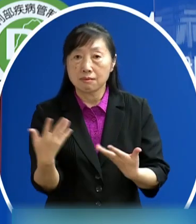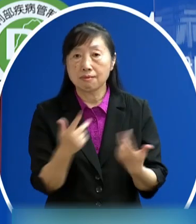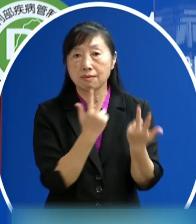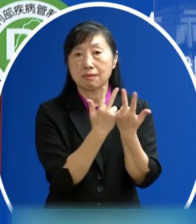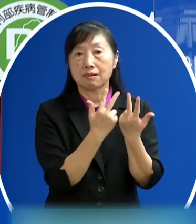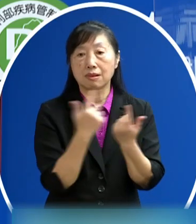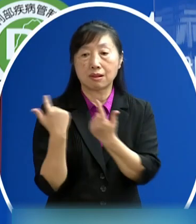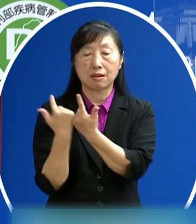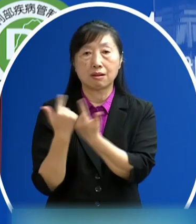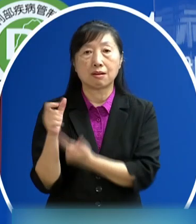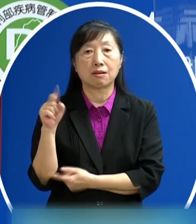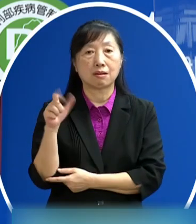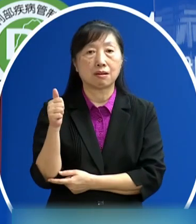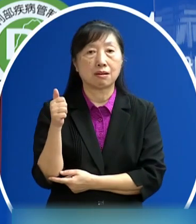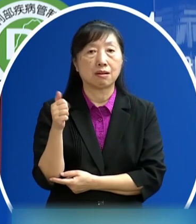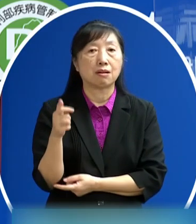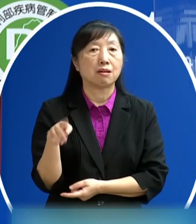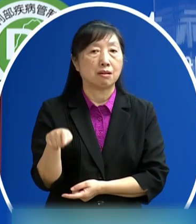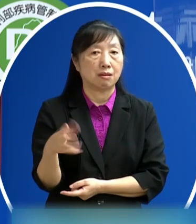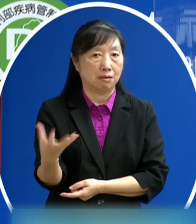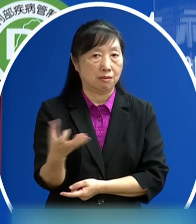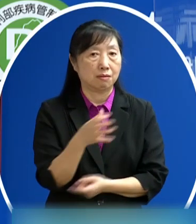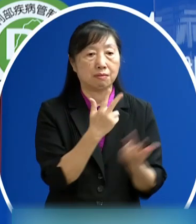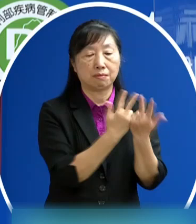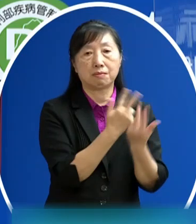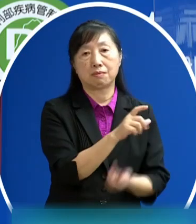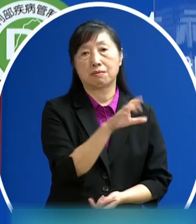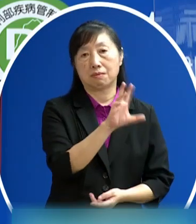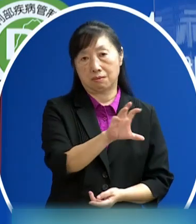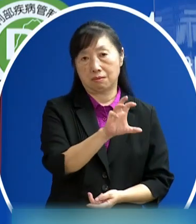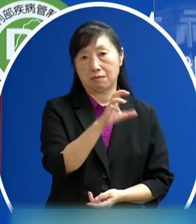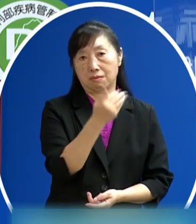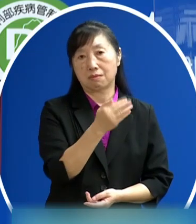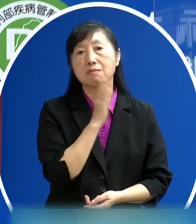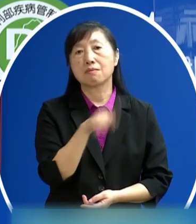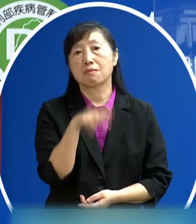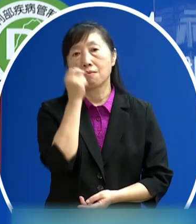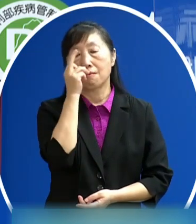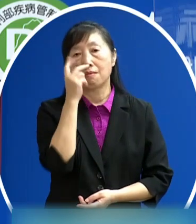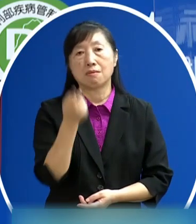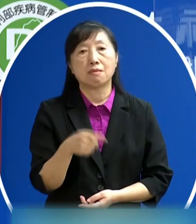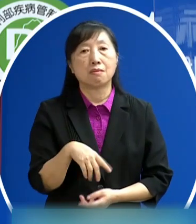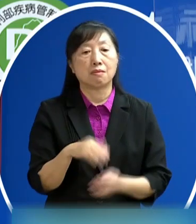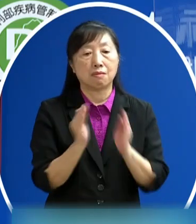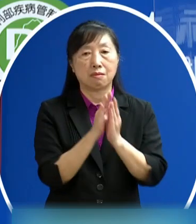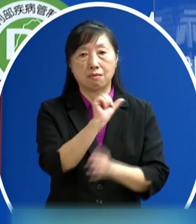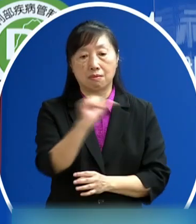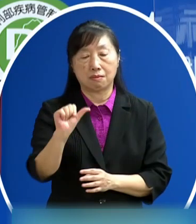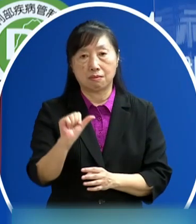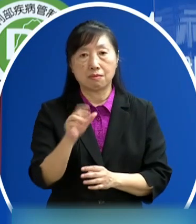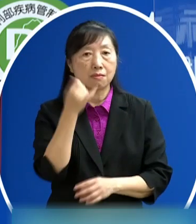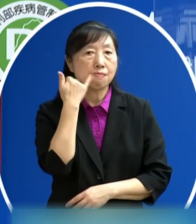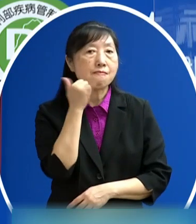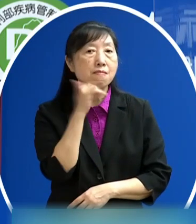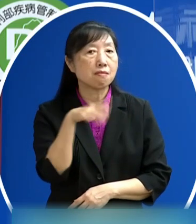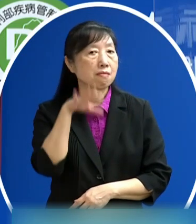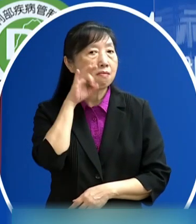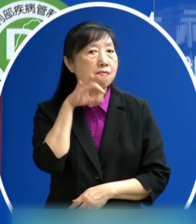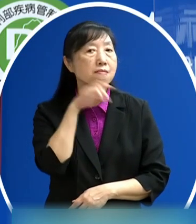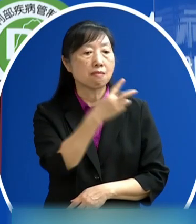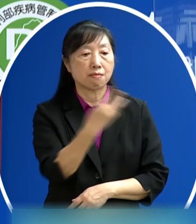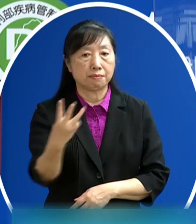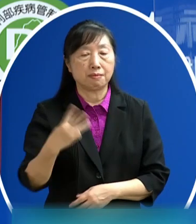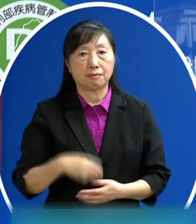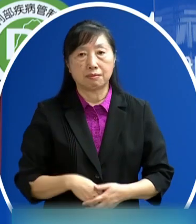市155例最多，哈，那新北市89例，宜兰县、桃园县各5例，基隆市及彰化县